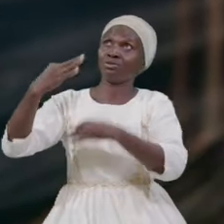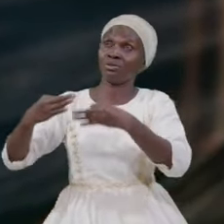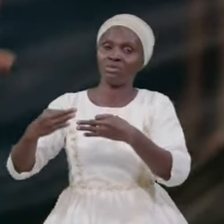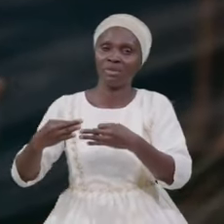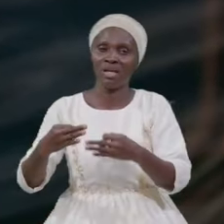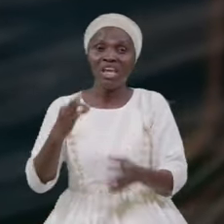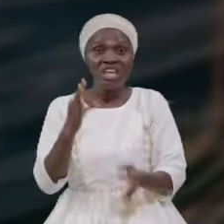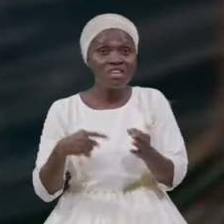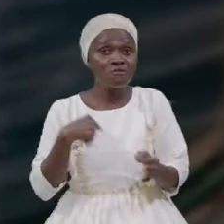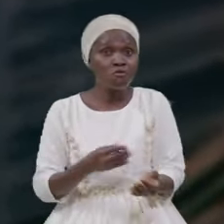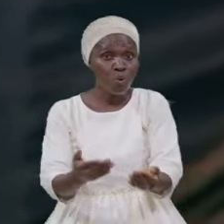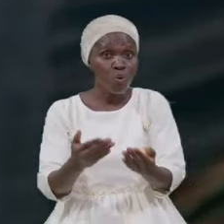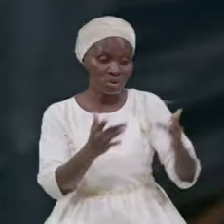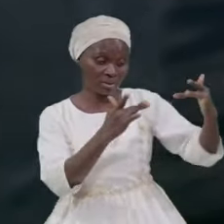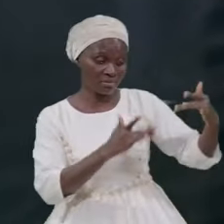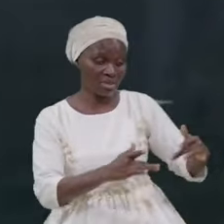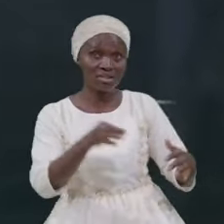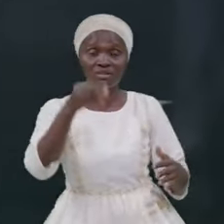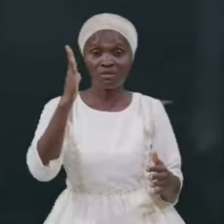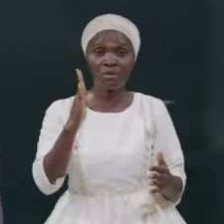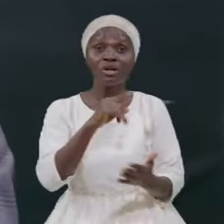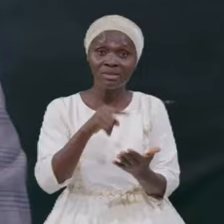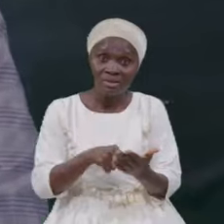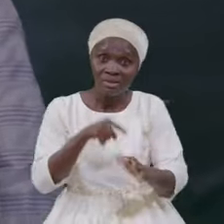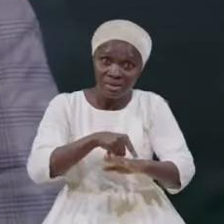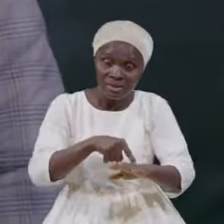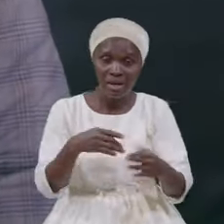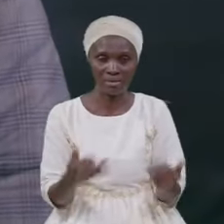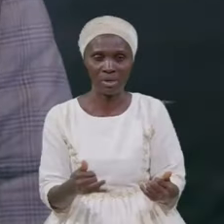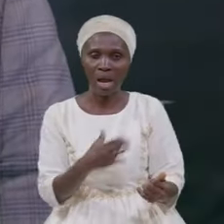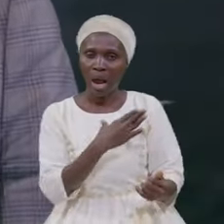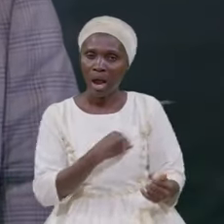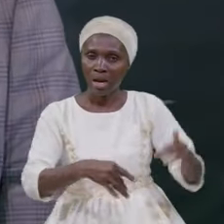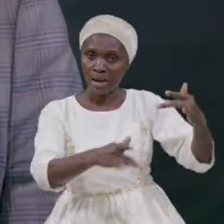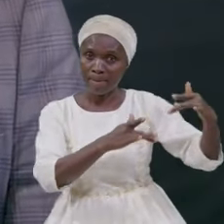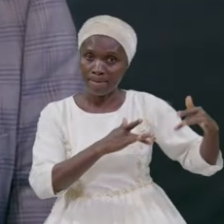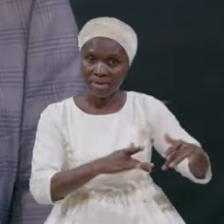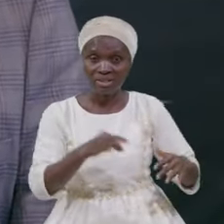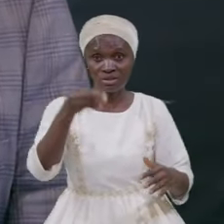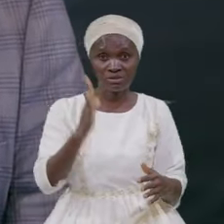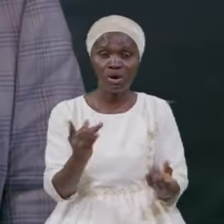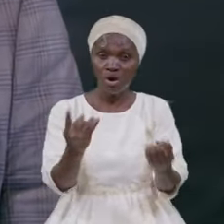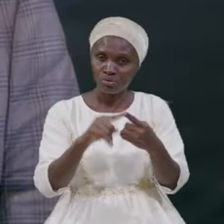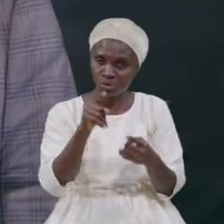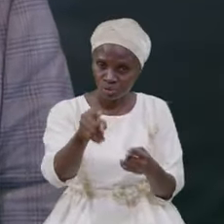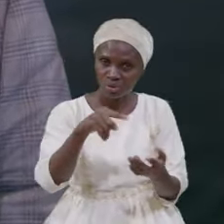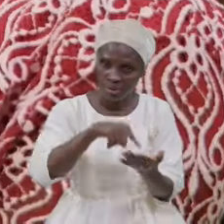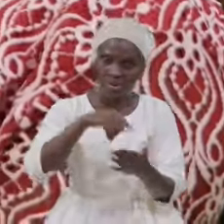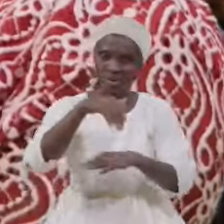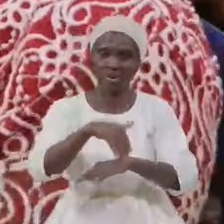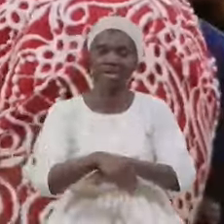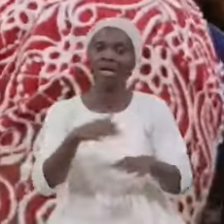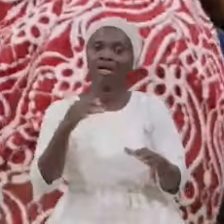la miséricorde de Dieu. Et la miséricorde de Dieu te parvient ce soir. Et ce sera ton jour de repentance au nom